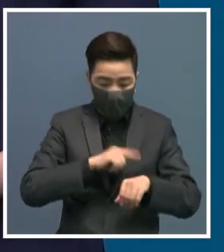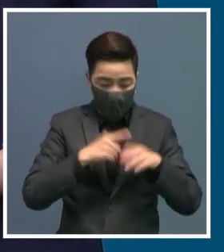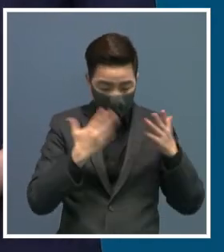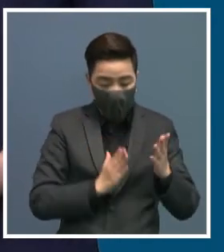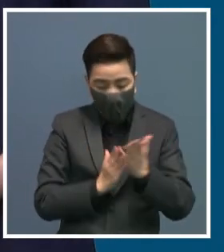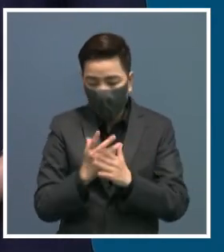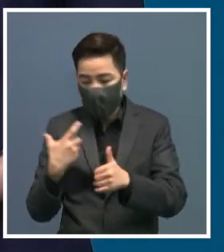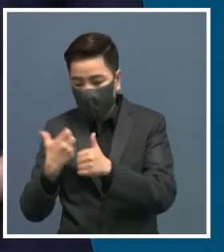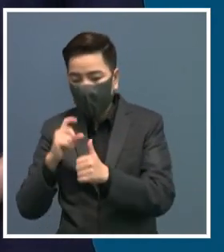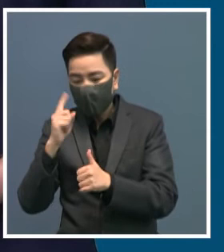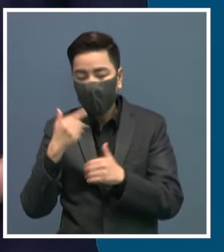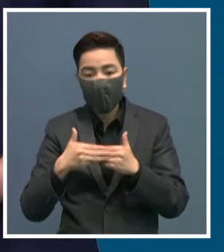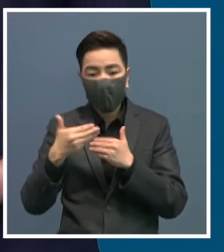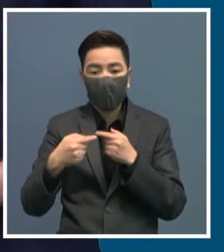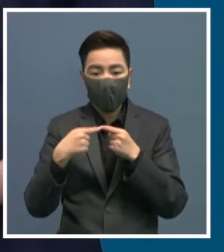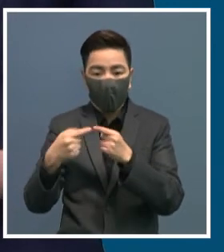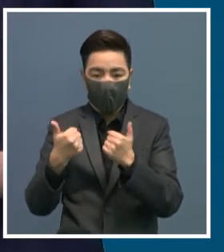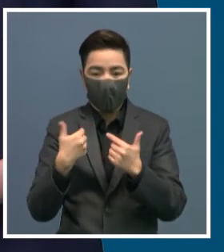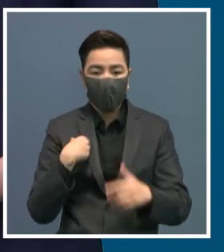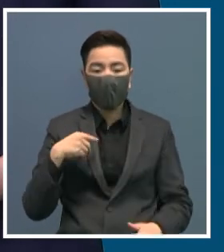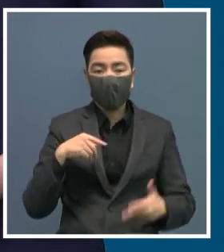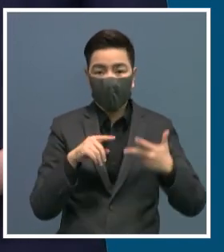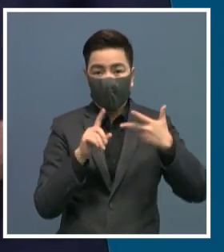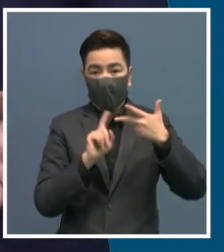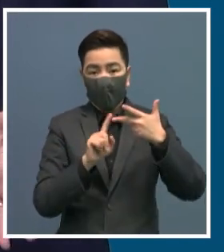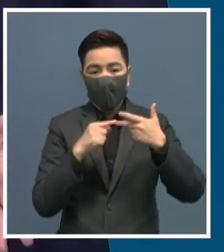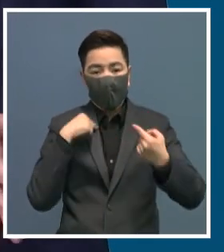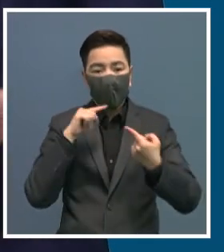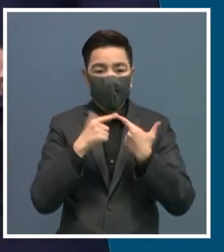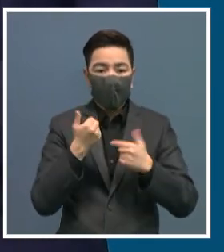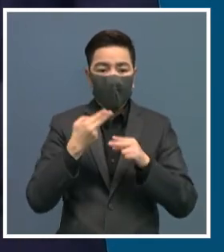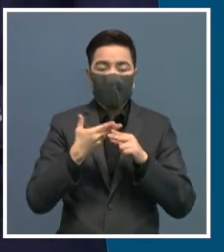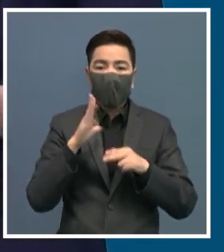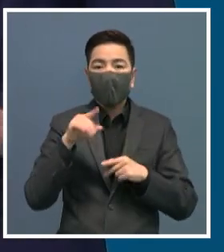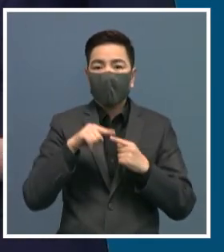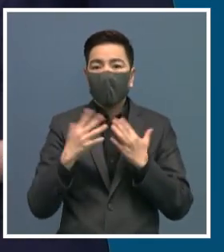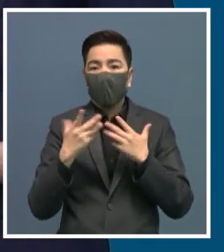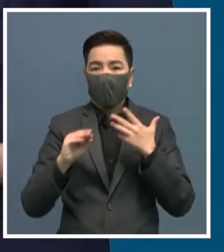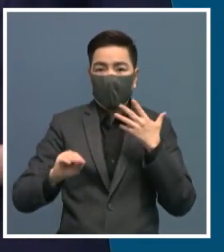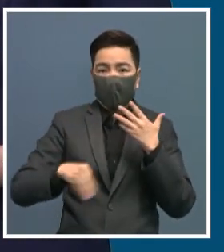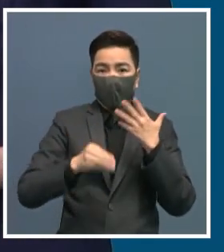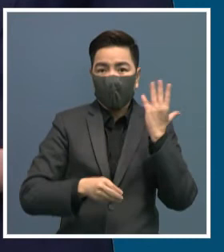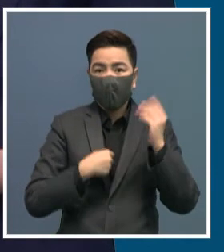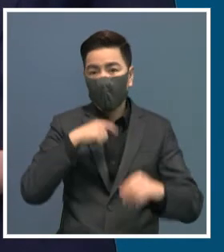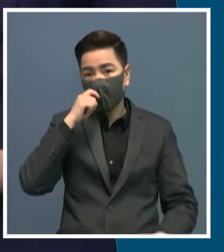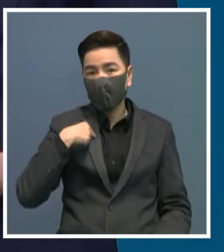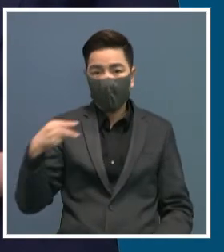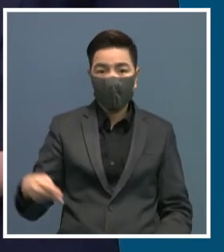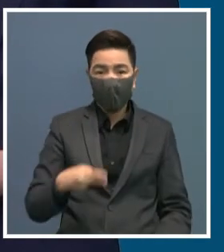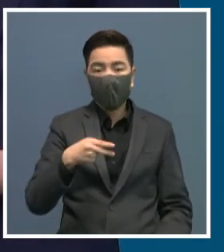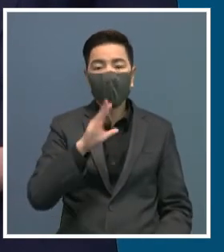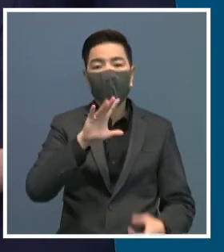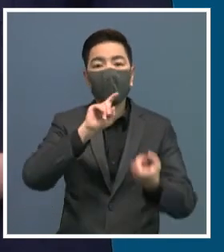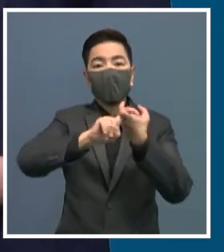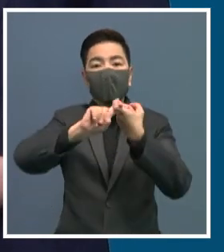เช่นกันนะคะไปต่อกันที่อีก 2ตัวค่ะสำหรับวัคซีนมีตัวที่จ่อรอเข้าบ้านเราตัวแรกก็คือสมุด